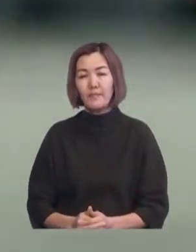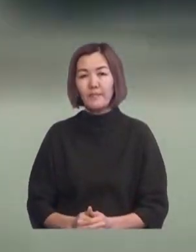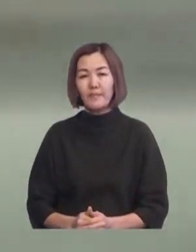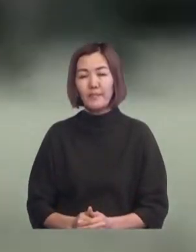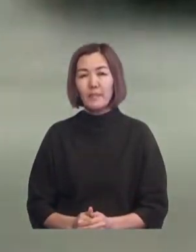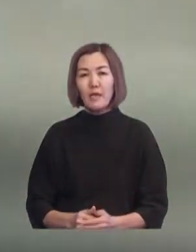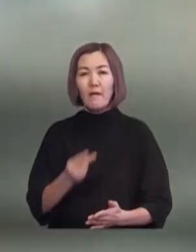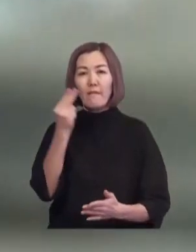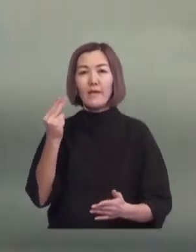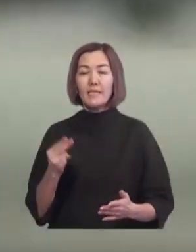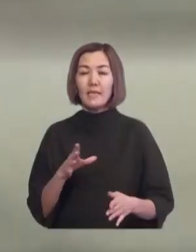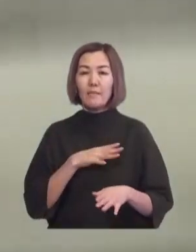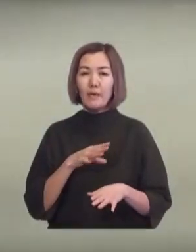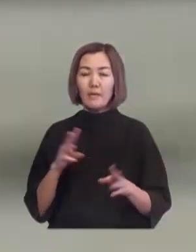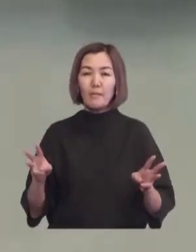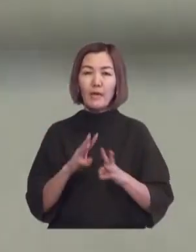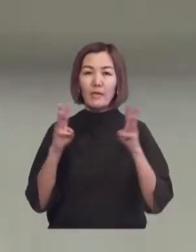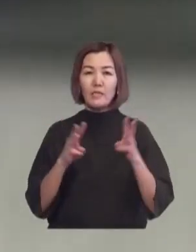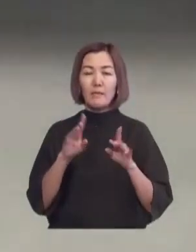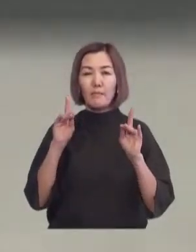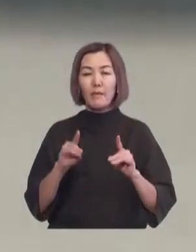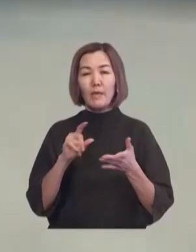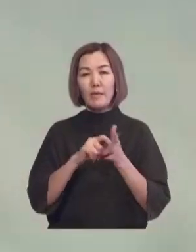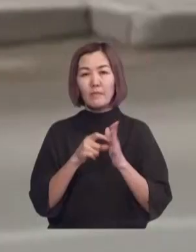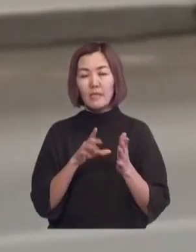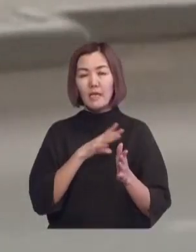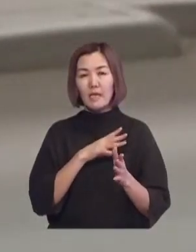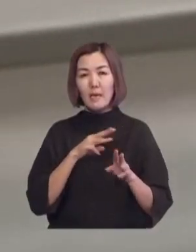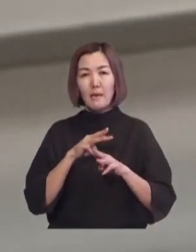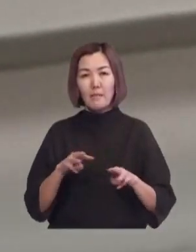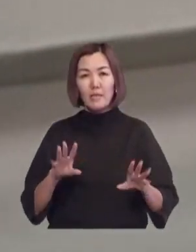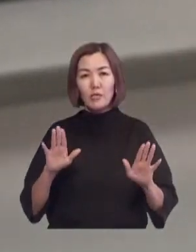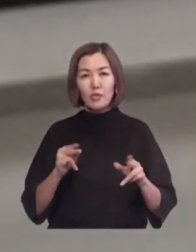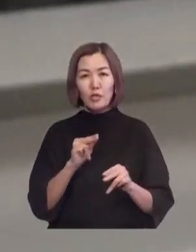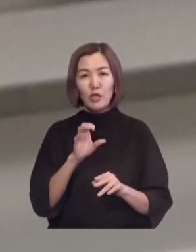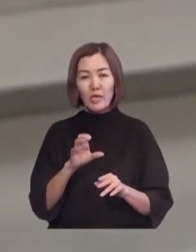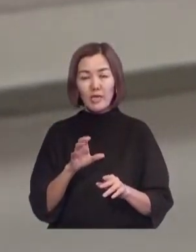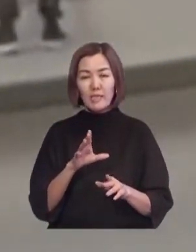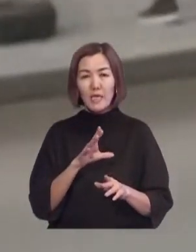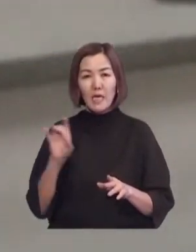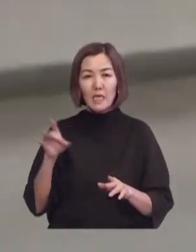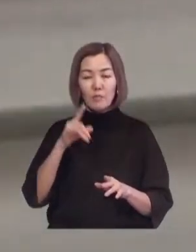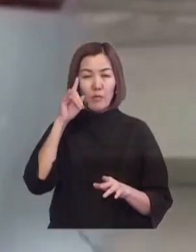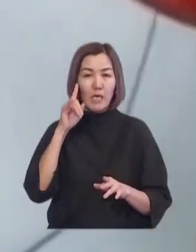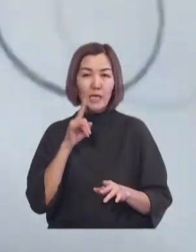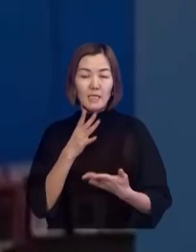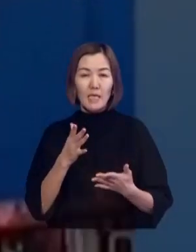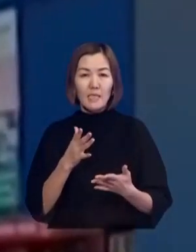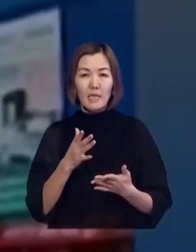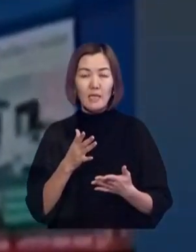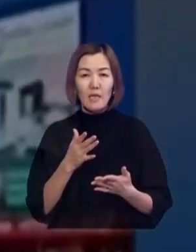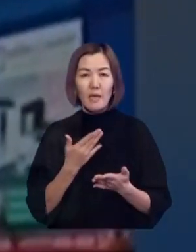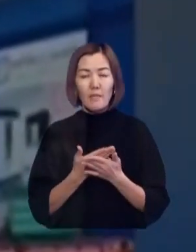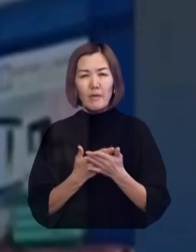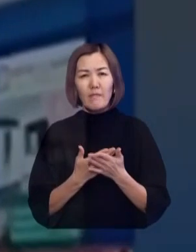В Астане сегодня произошел пожар на мебельном цехе. По данным Министерства по чрезвычайным ситуациям Республики Казахстан, предварительная